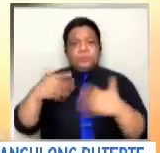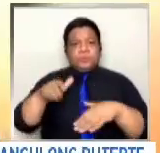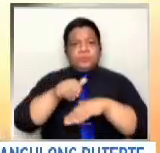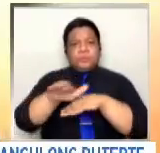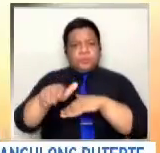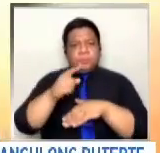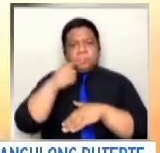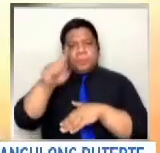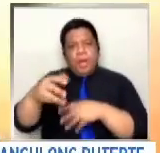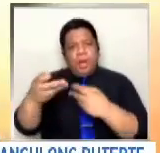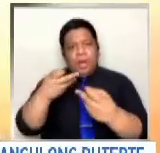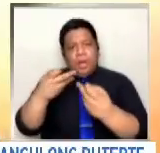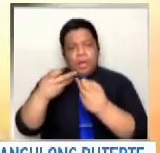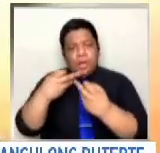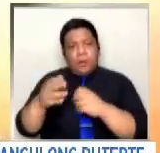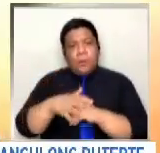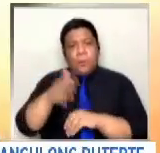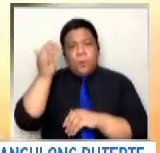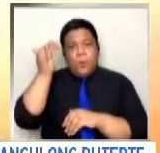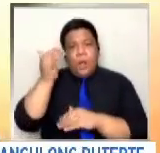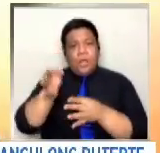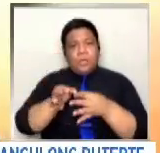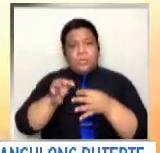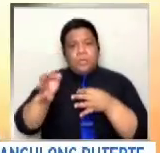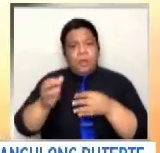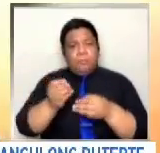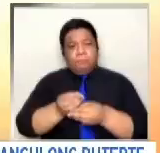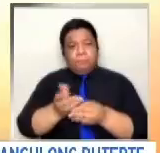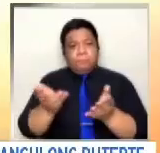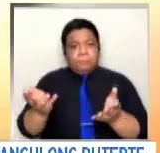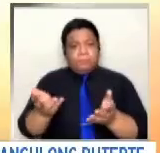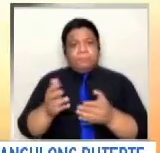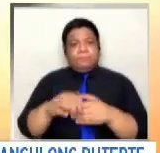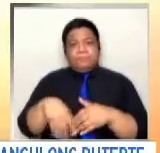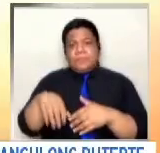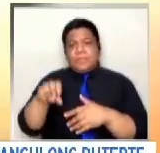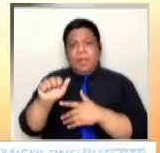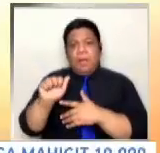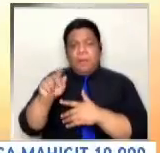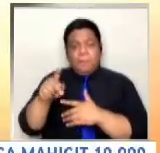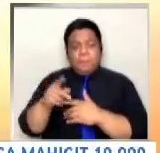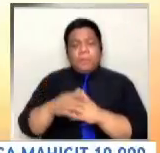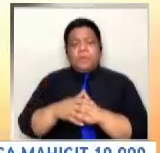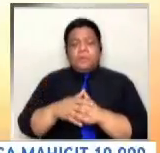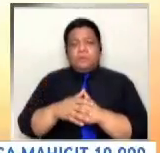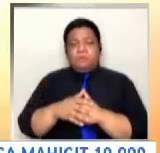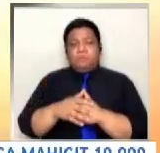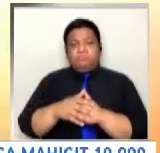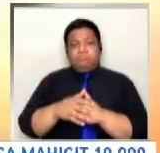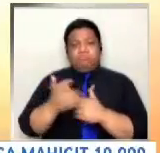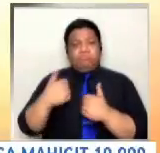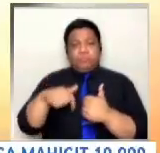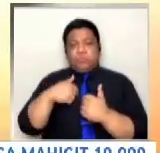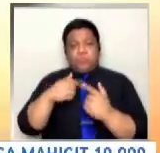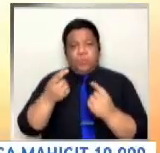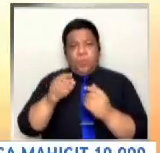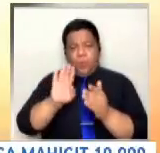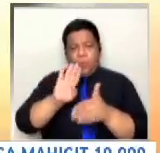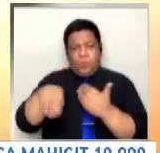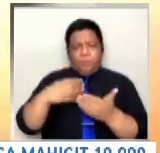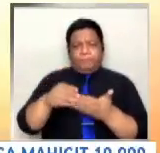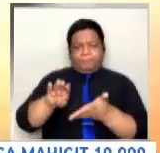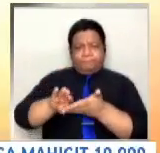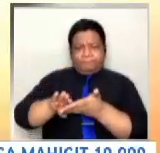order. Bakit na-delay yung pamimigay nila ng social amelioration program. So, isasantabi natin yung mga yan, yan ang babantayan